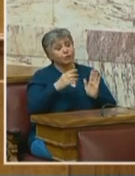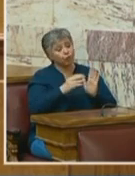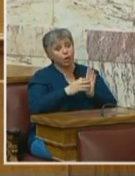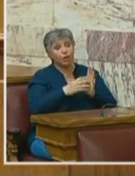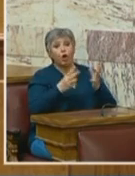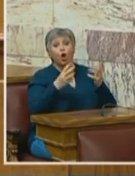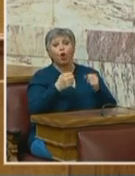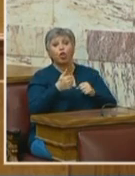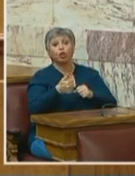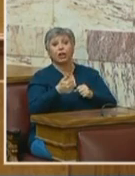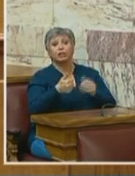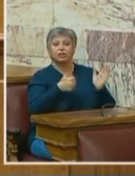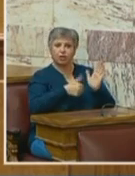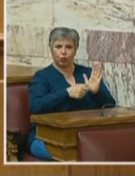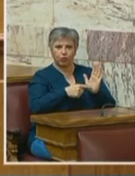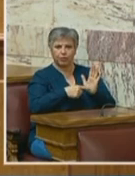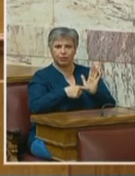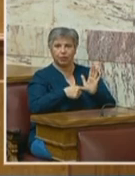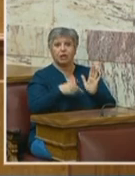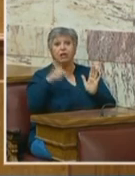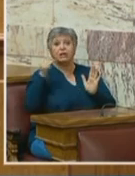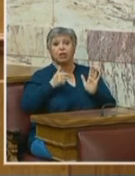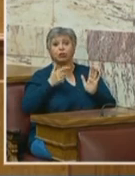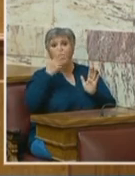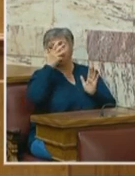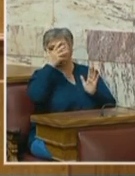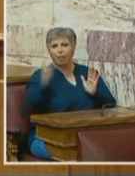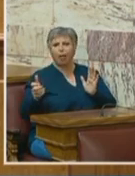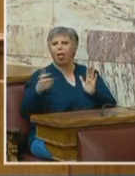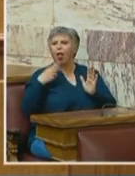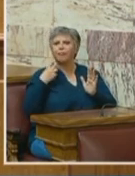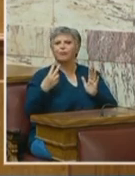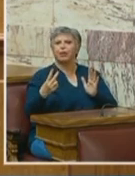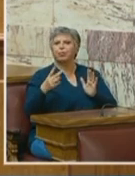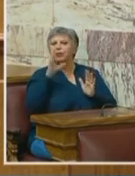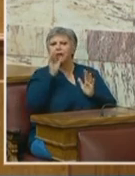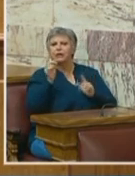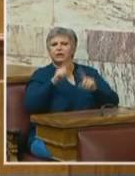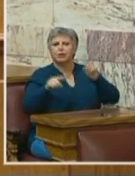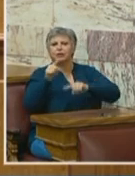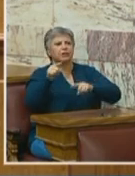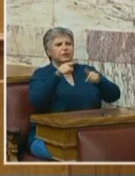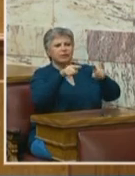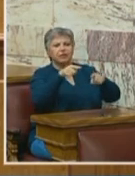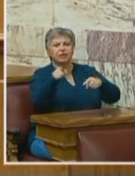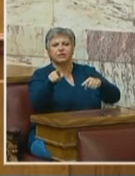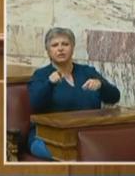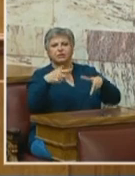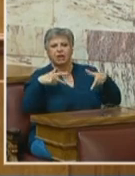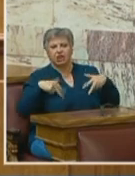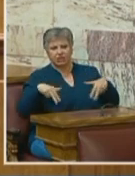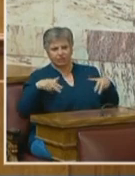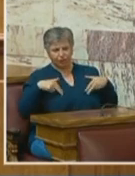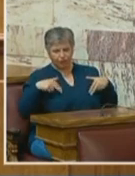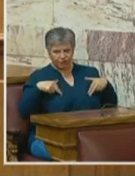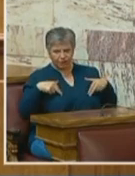μάσκες, πάτε να βγάλετε την υπόθεση από πάνω σας και έρχεται σήμερα να μας πει ο κύριος Τσίπρας, να